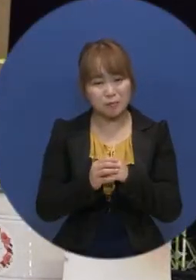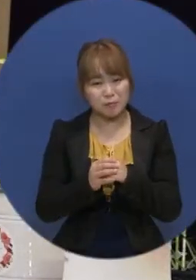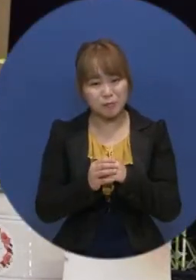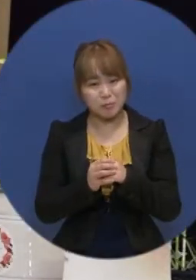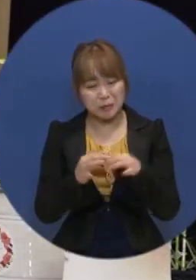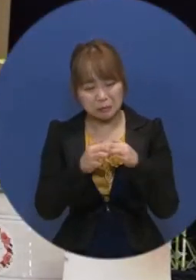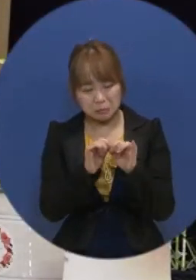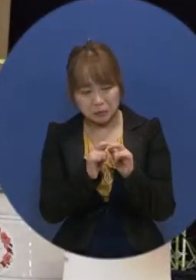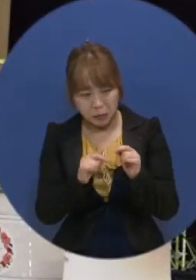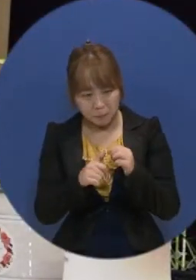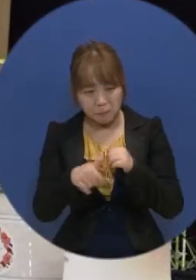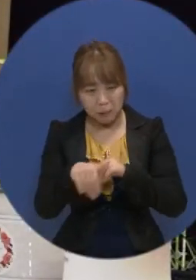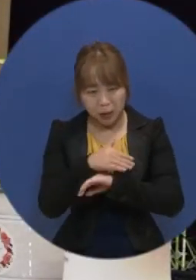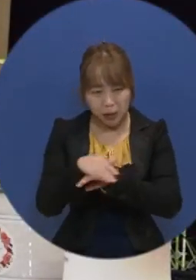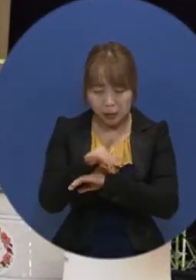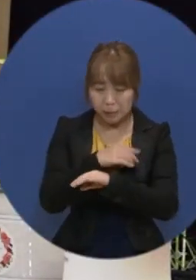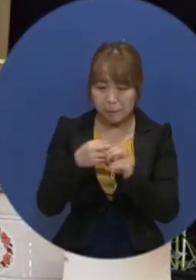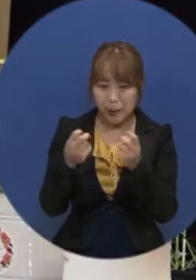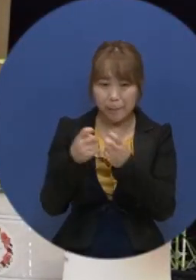면에서